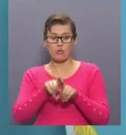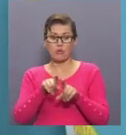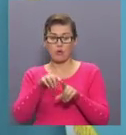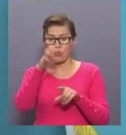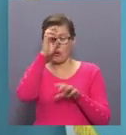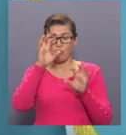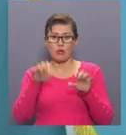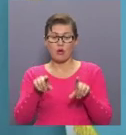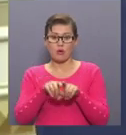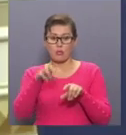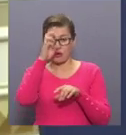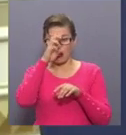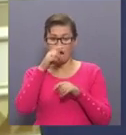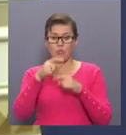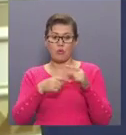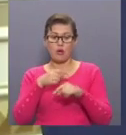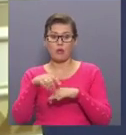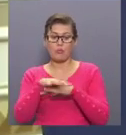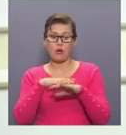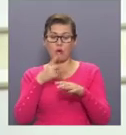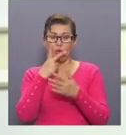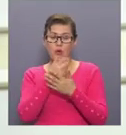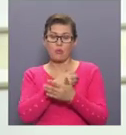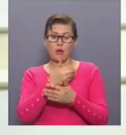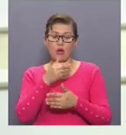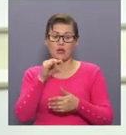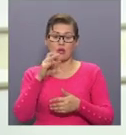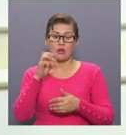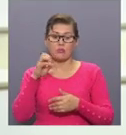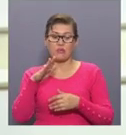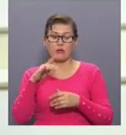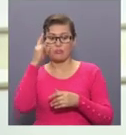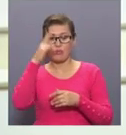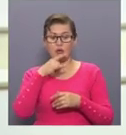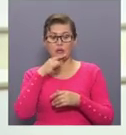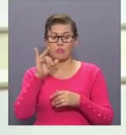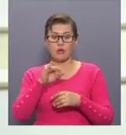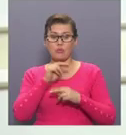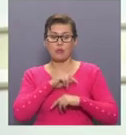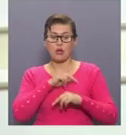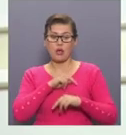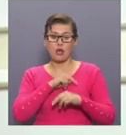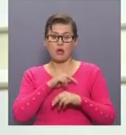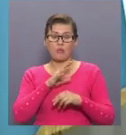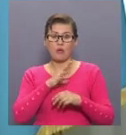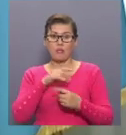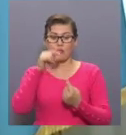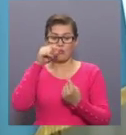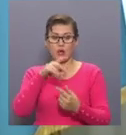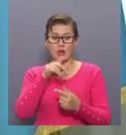елбасы ретінде елдің атынан айтқым келеді. Асанәлі Әшімовке Қазақстанның еңбек ері атағы